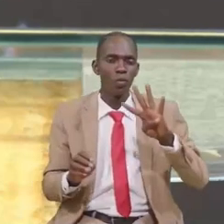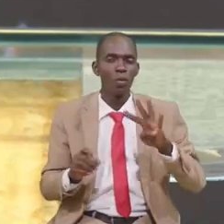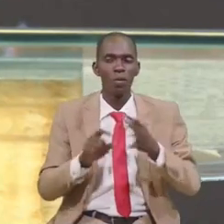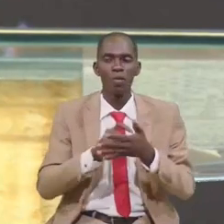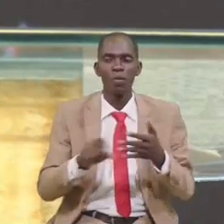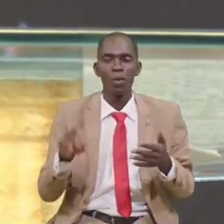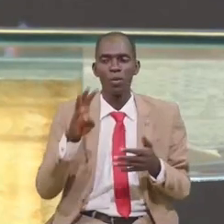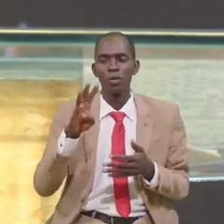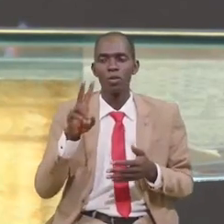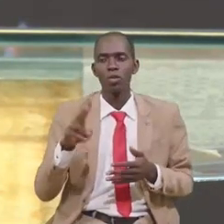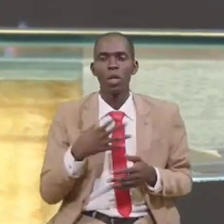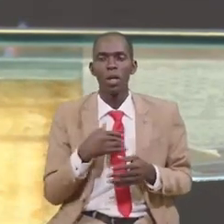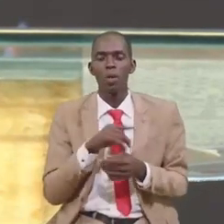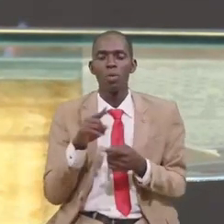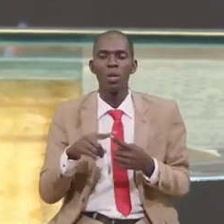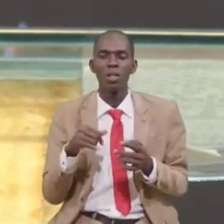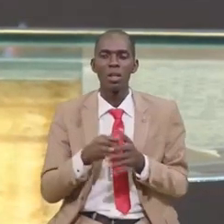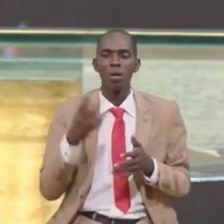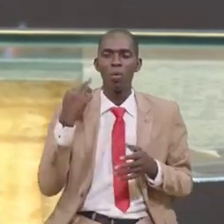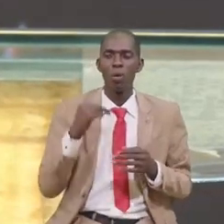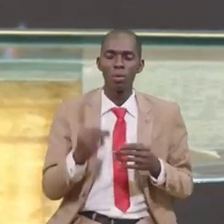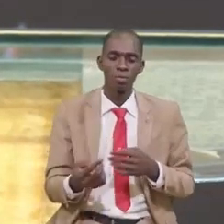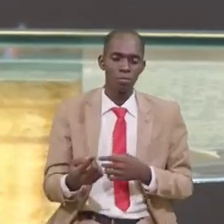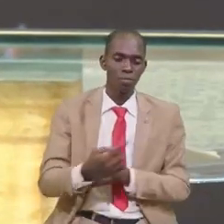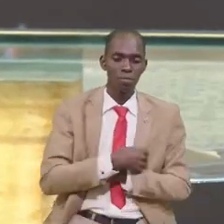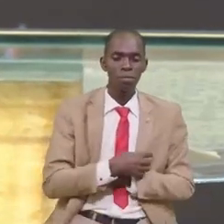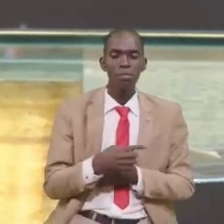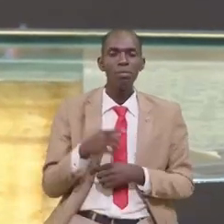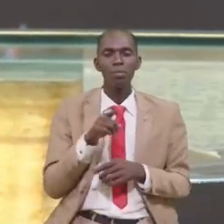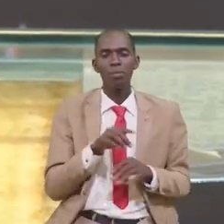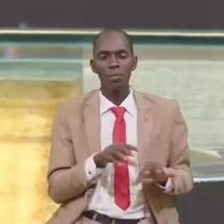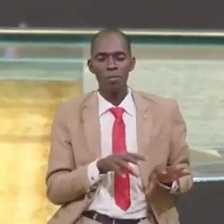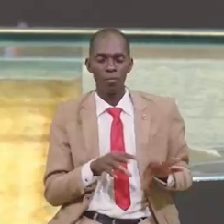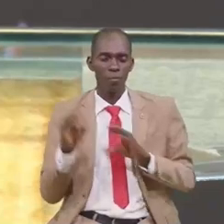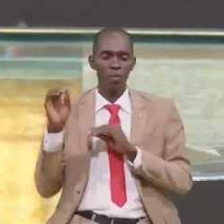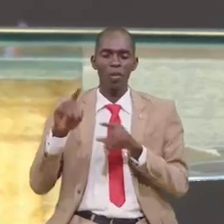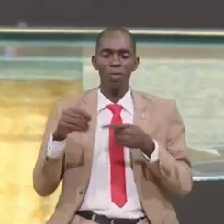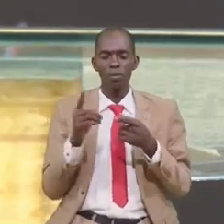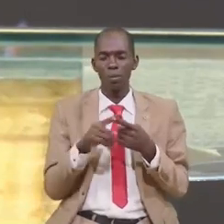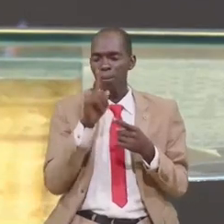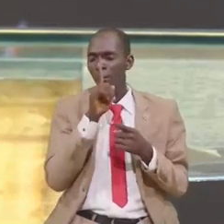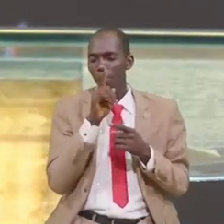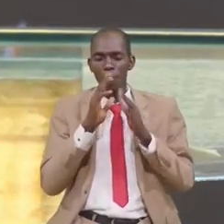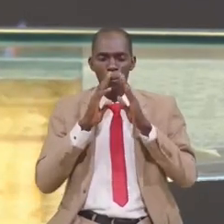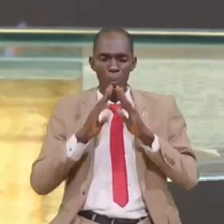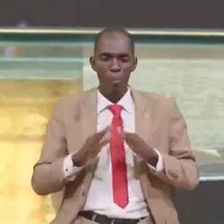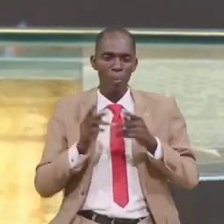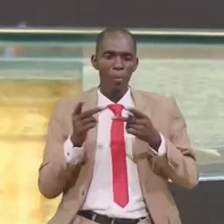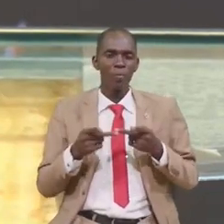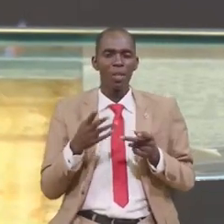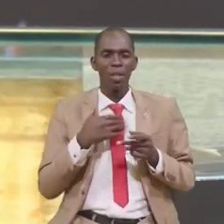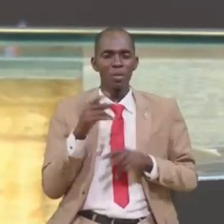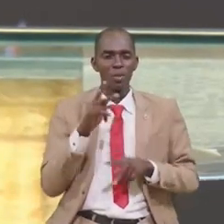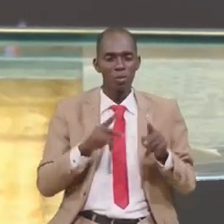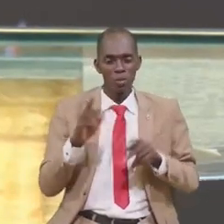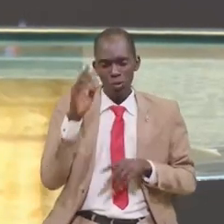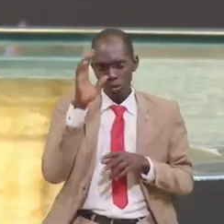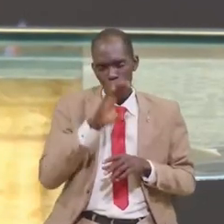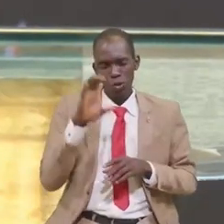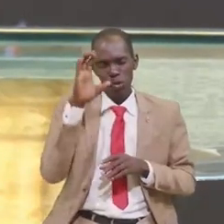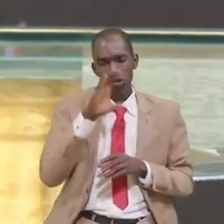que le jour parut, il sortit et alla dans un lieu désert. Une foule de gens se mit à sa